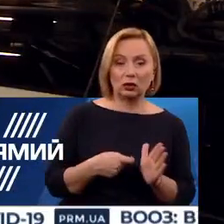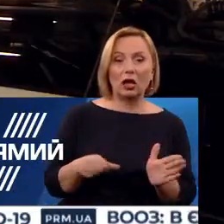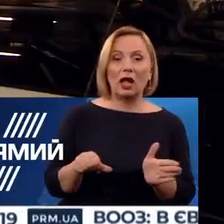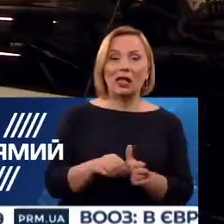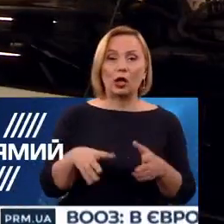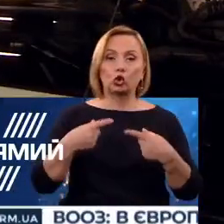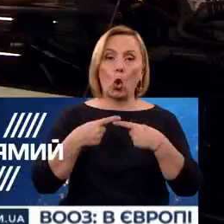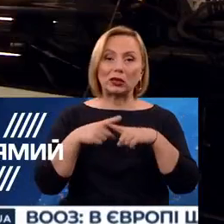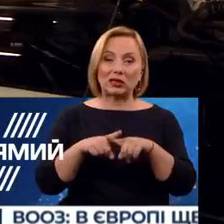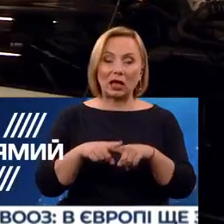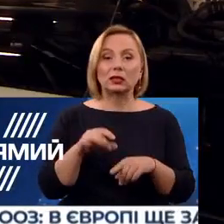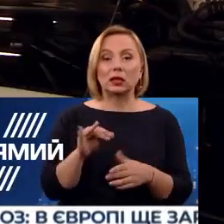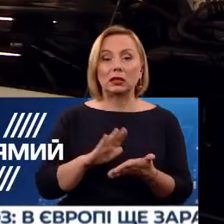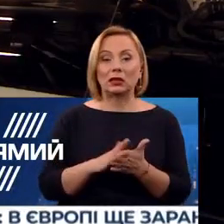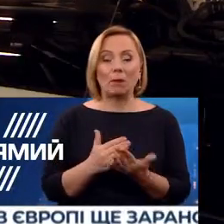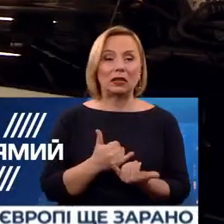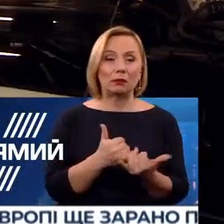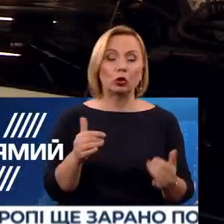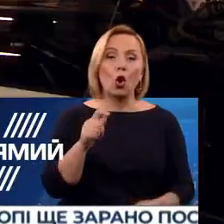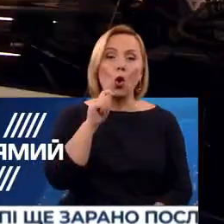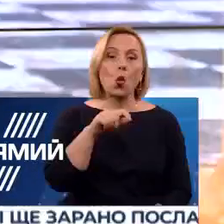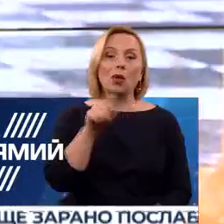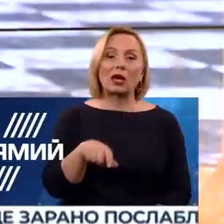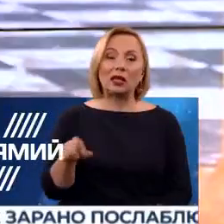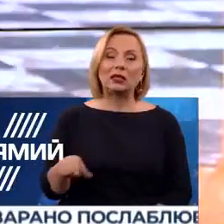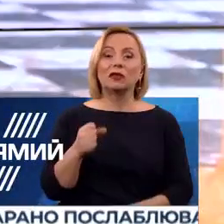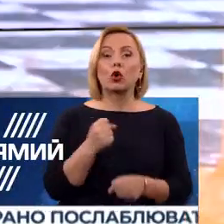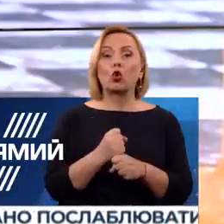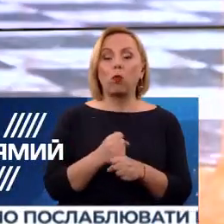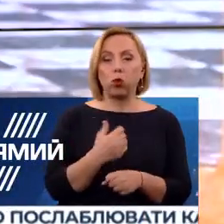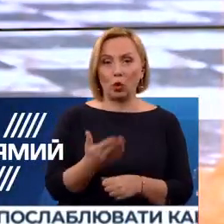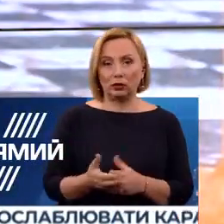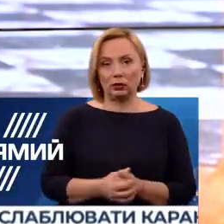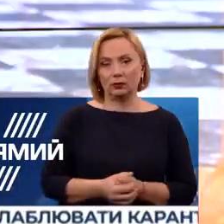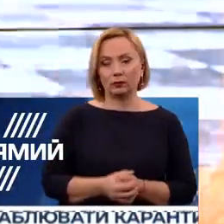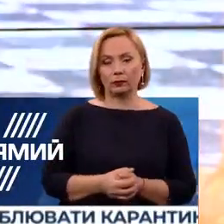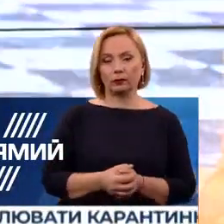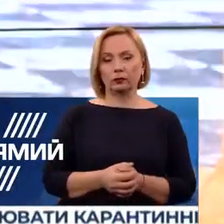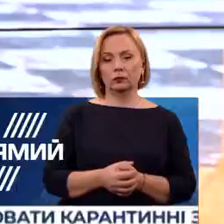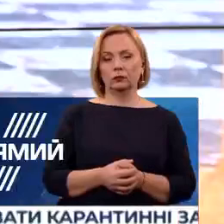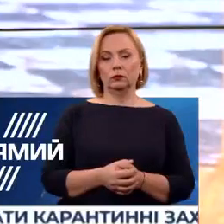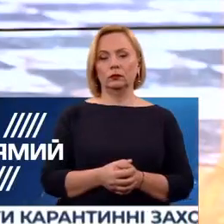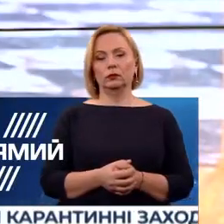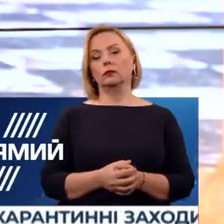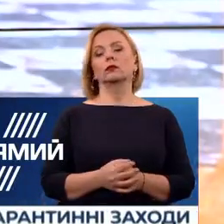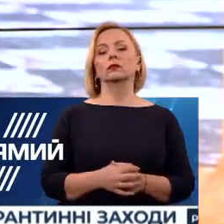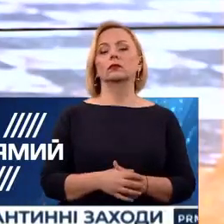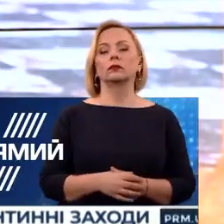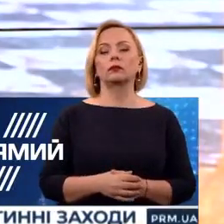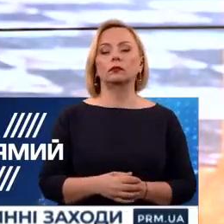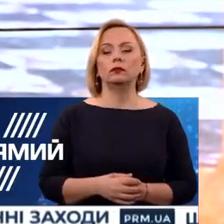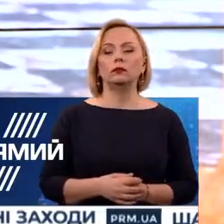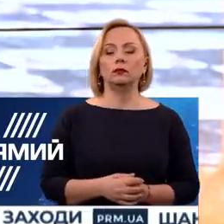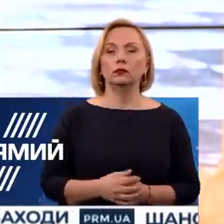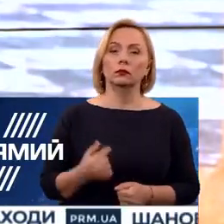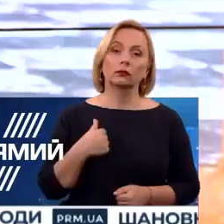і забезпечувати українців роботою. Пане Олеже, у нас дві хвилини є до завершення програми, а я ще не можу не